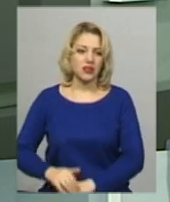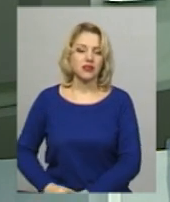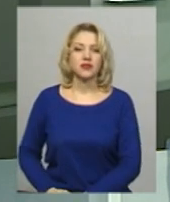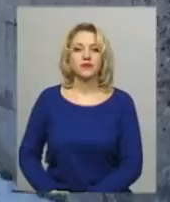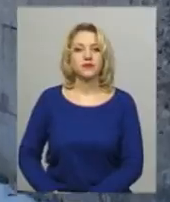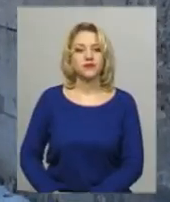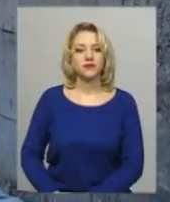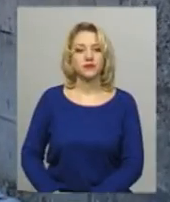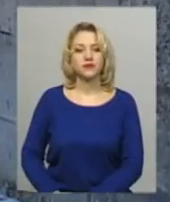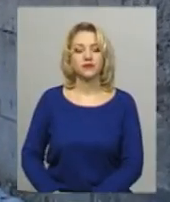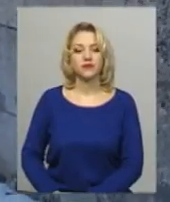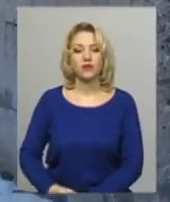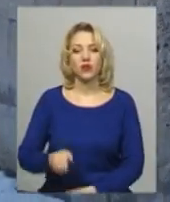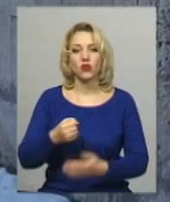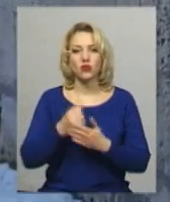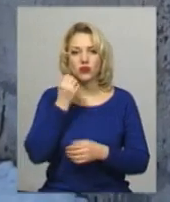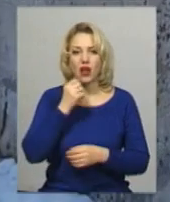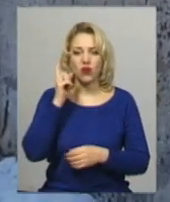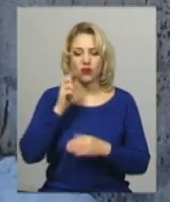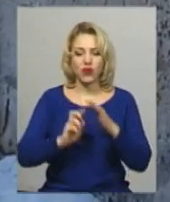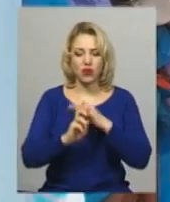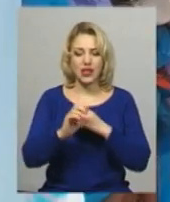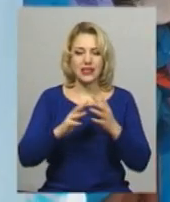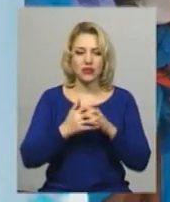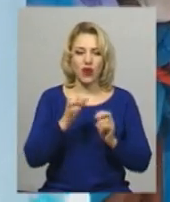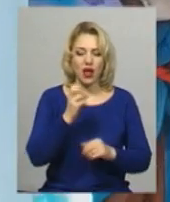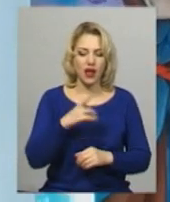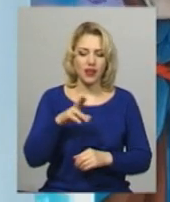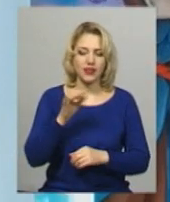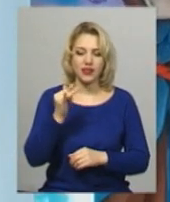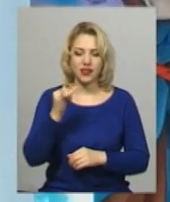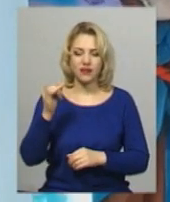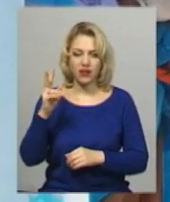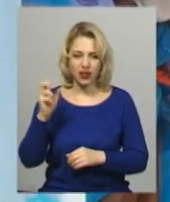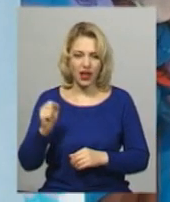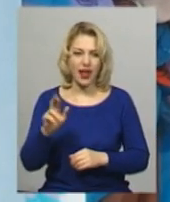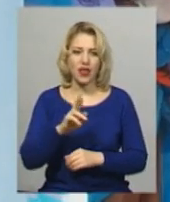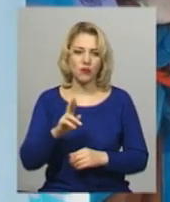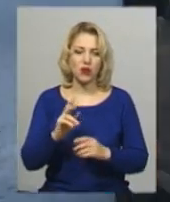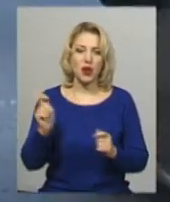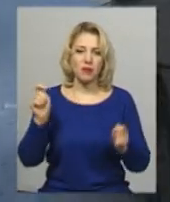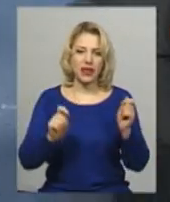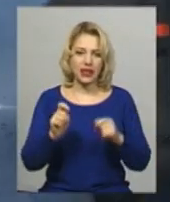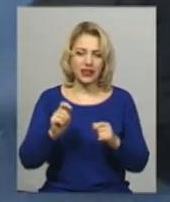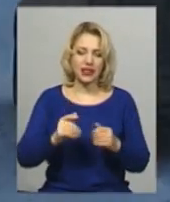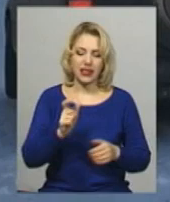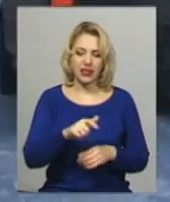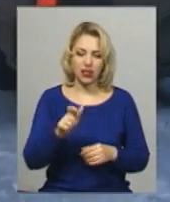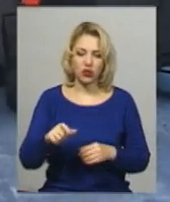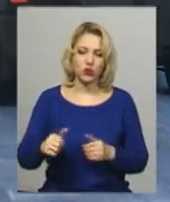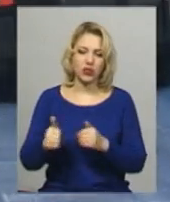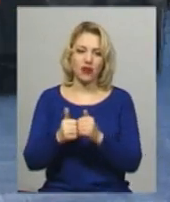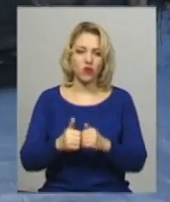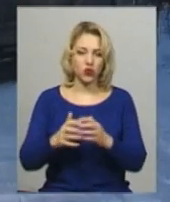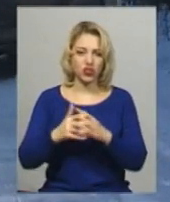Боровець. До старовинної каплиці у селі Андріївка, що на Ярмолинеччині, приїхали жителі з навколишніх сіл, району і обласного центру